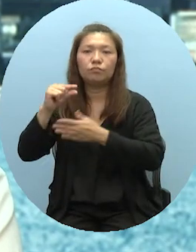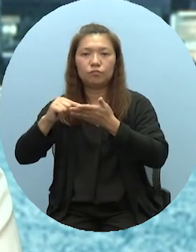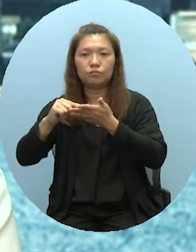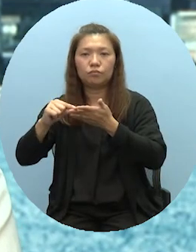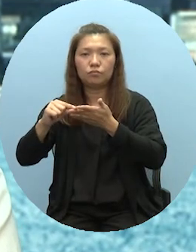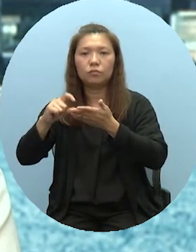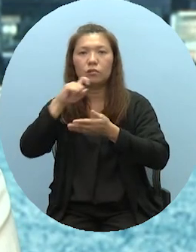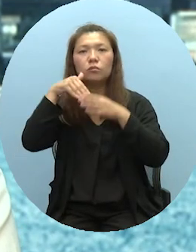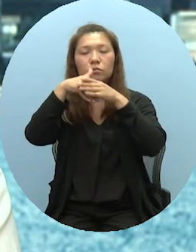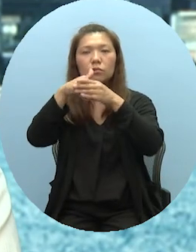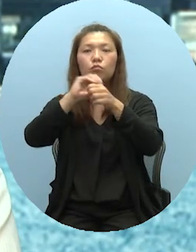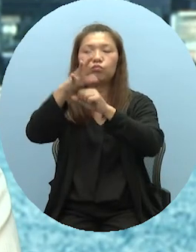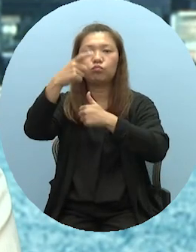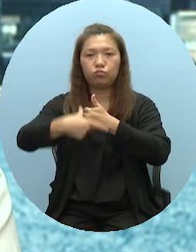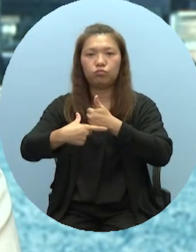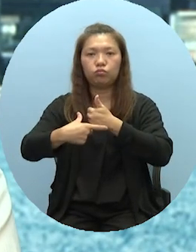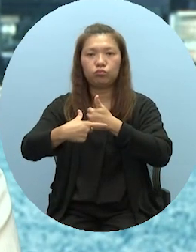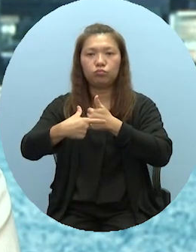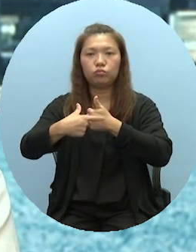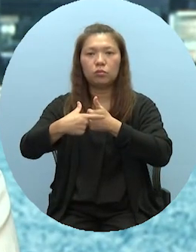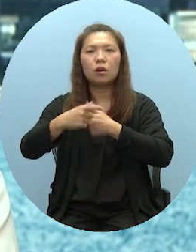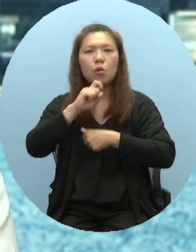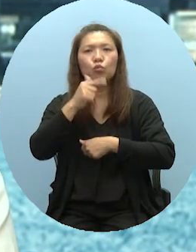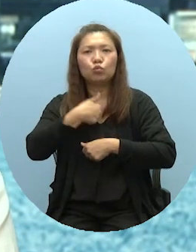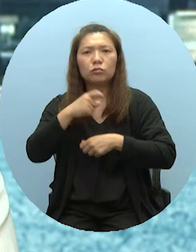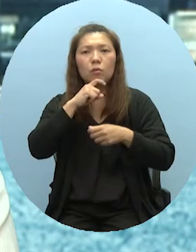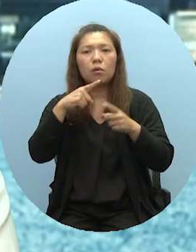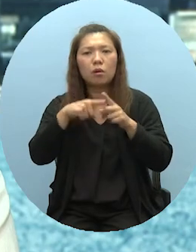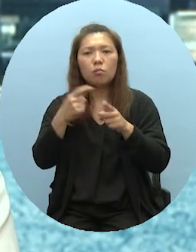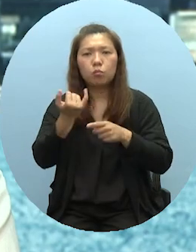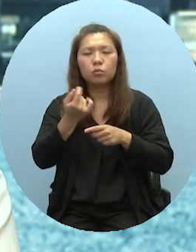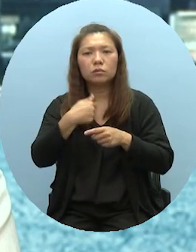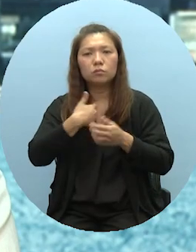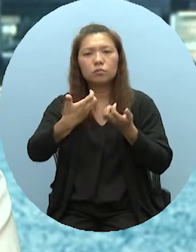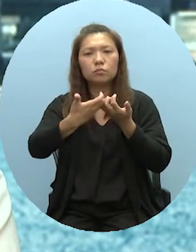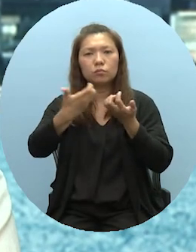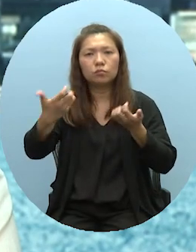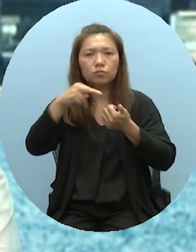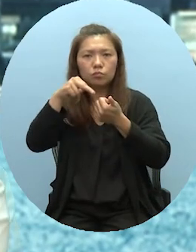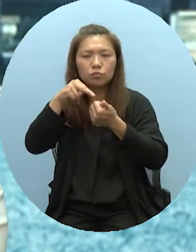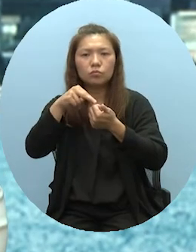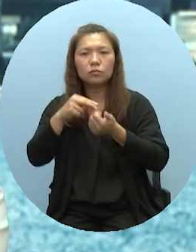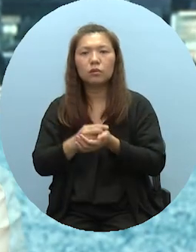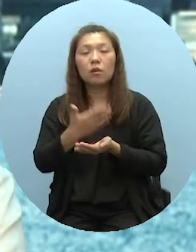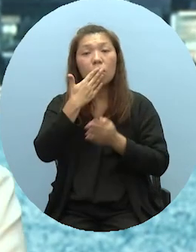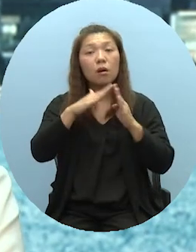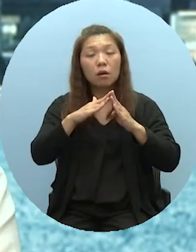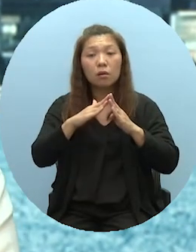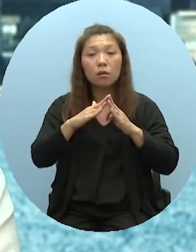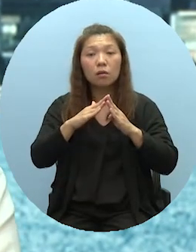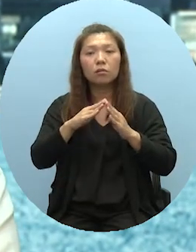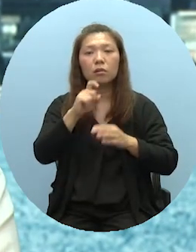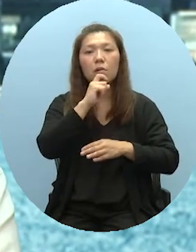咧，系有报啲新嘅个案咧，系需要有一啲人系需要接受检疫嘅。学校嚟讲咧，咁我哋